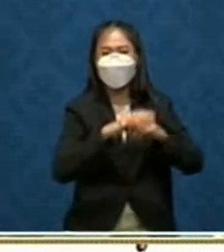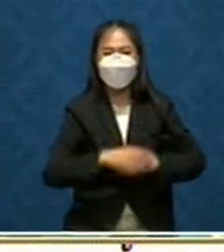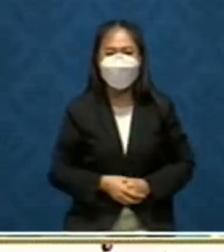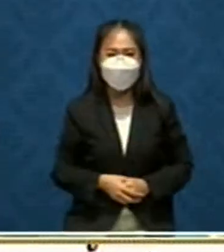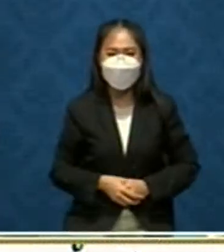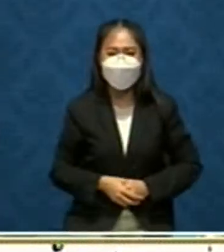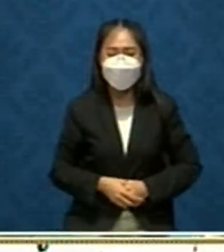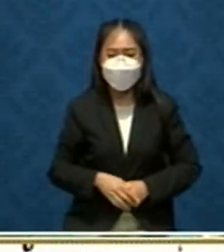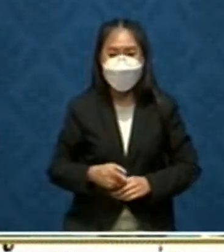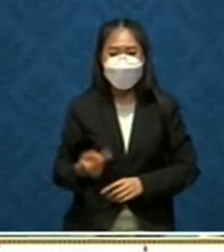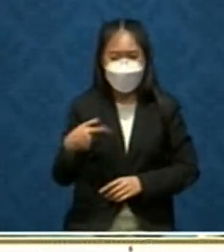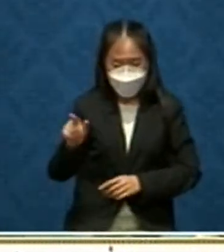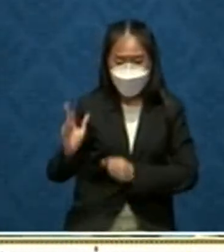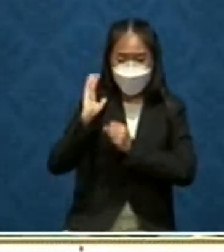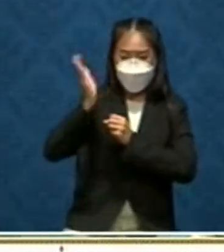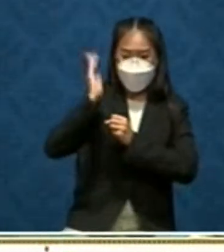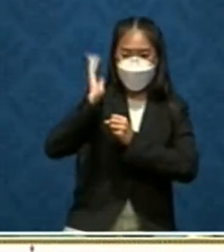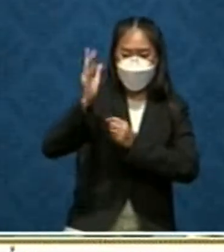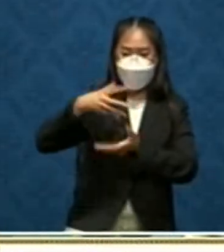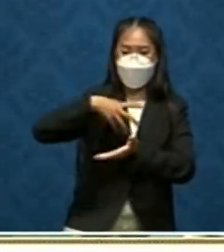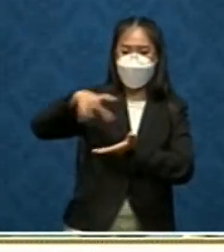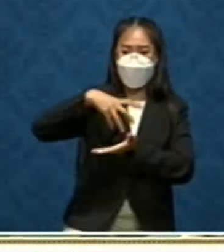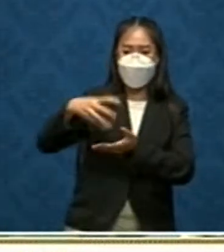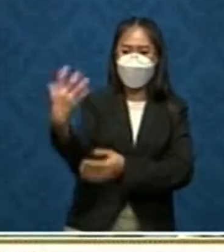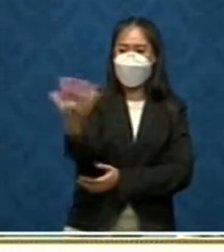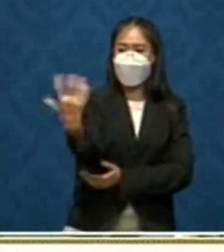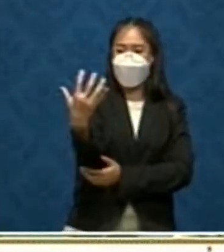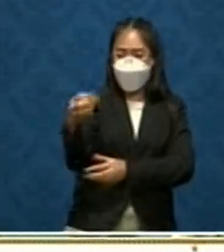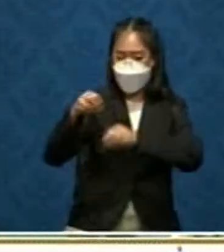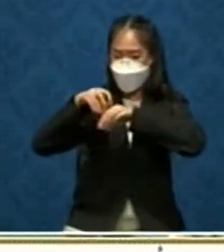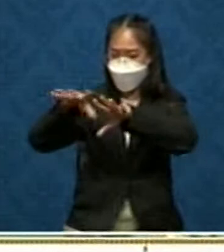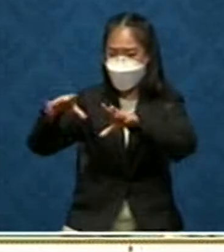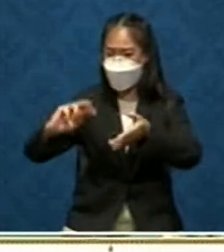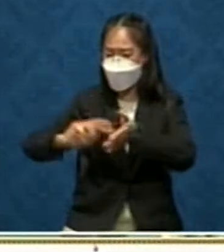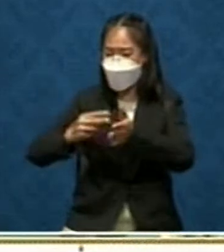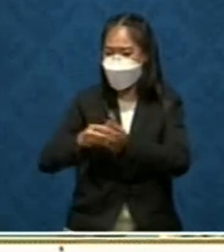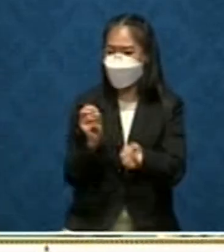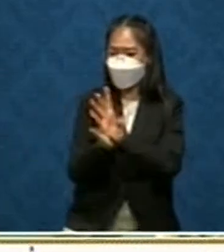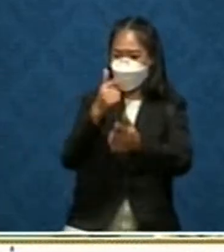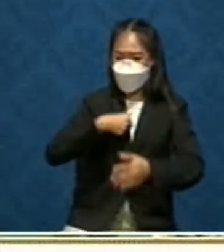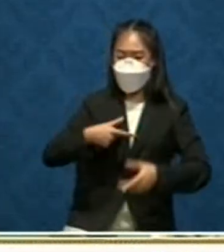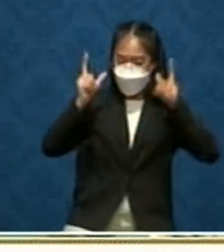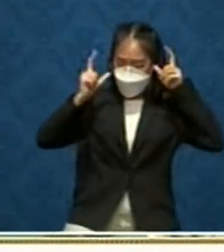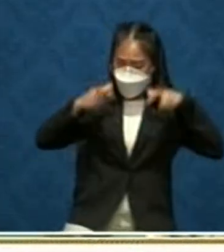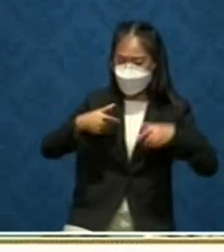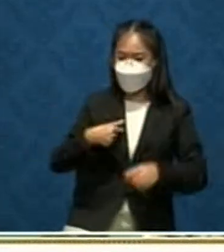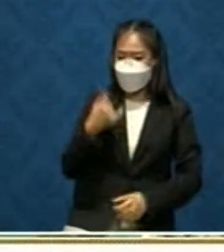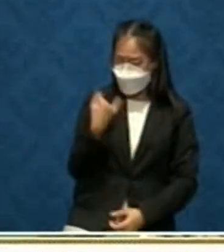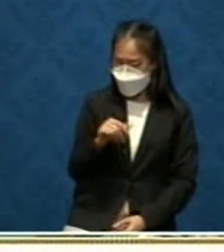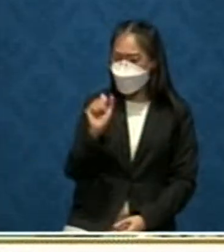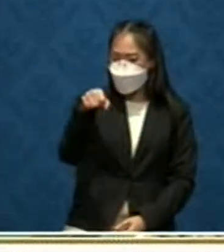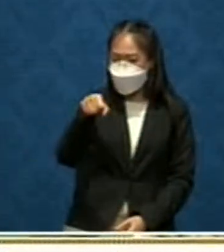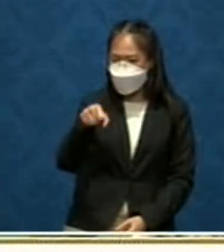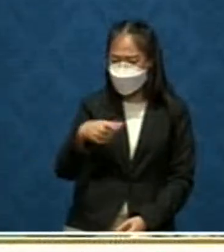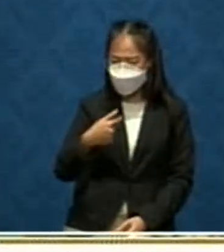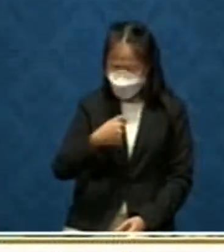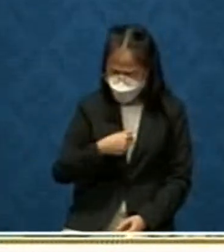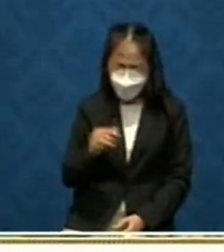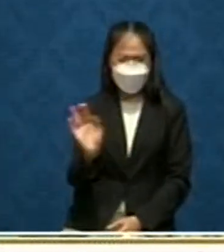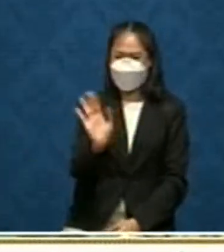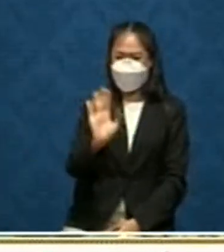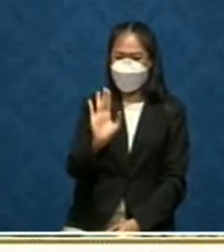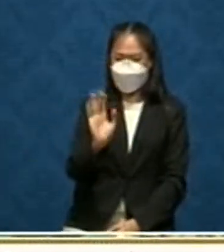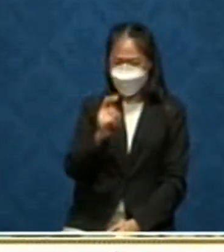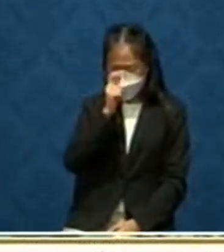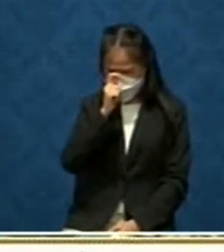การทเราพูในี้กลายเปวอน Swift alimentือคนนถูกไปแล้วไมใช่เหมะผมว่า Triple